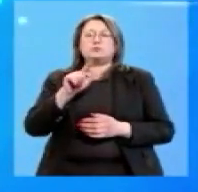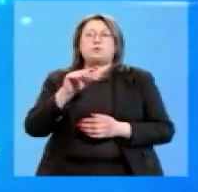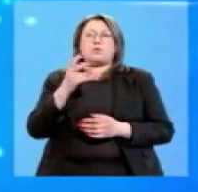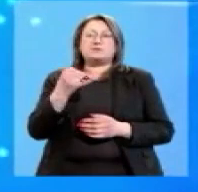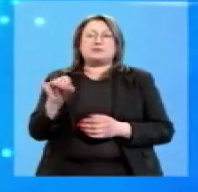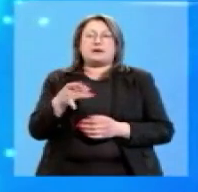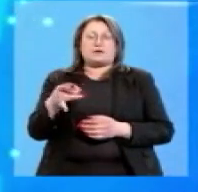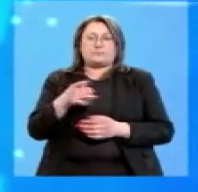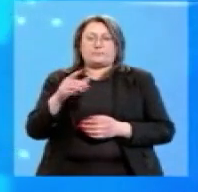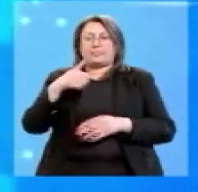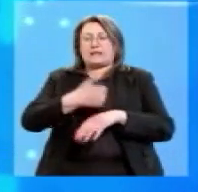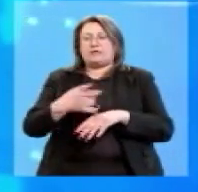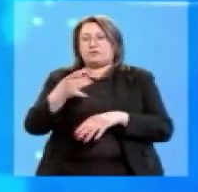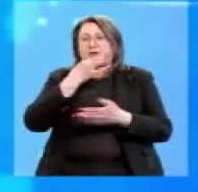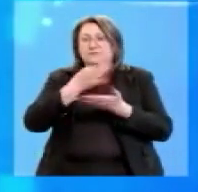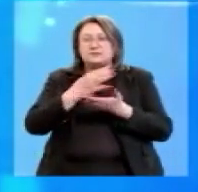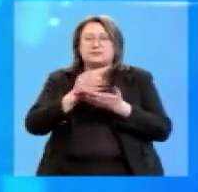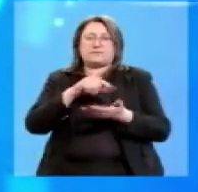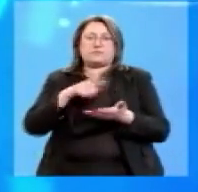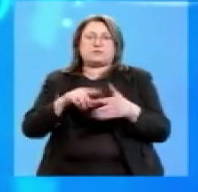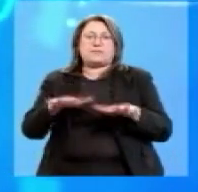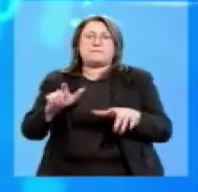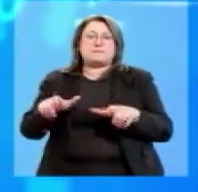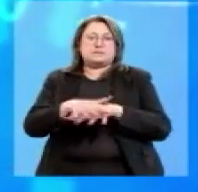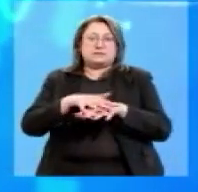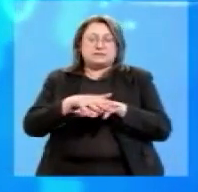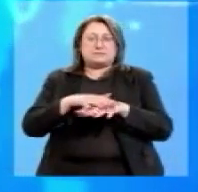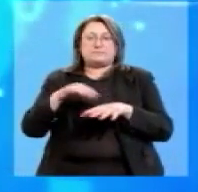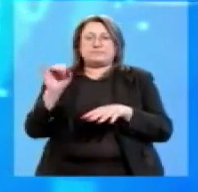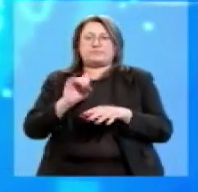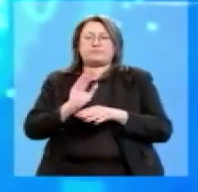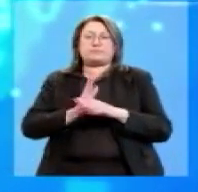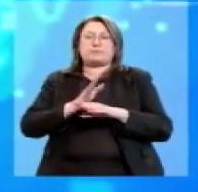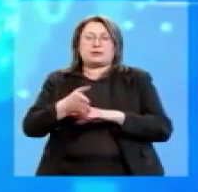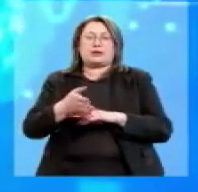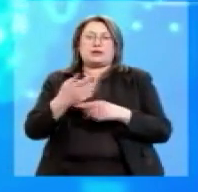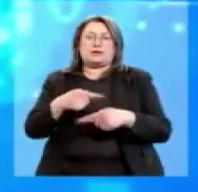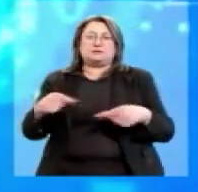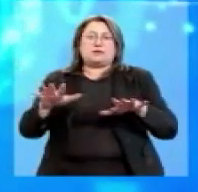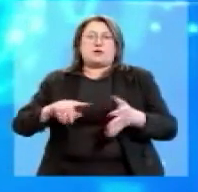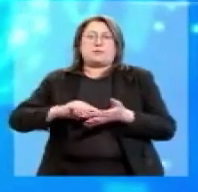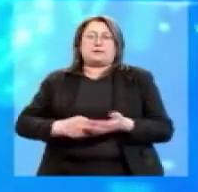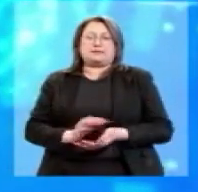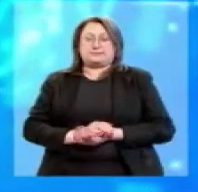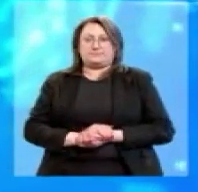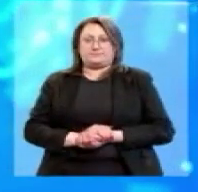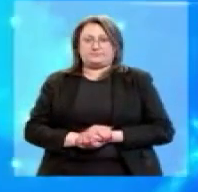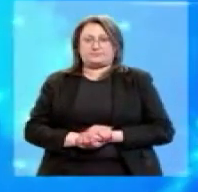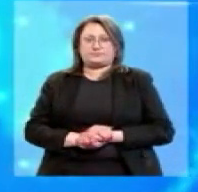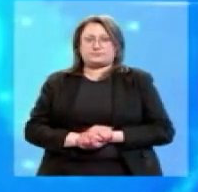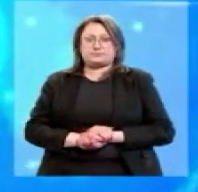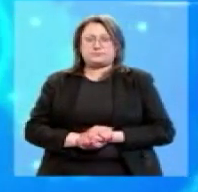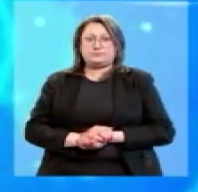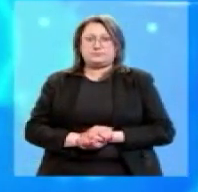басшысы жергілікті жұртшылықтың көкейіндегі сұрақтарға жауап беріп, бірқатар нысандарды аралады. Әлеуметтік, медициналық мекемелерге де бас